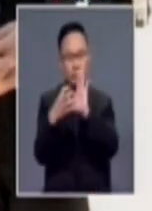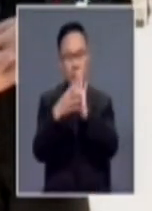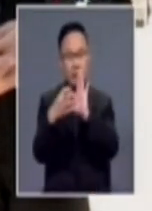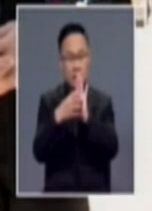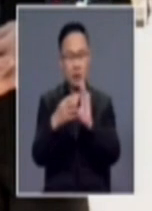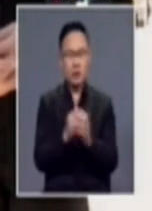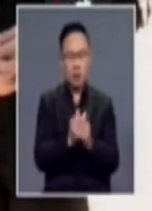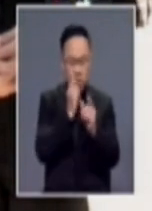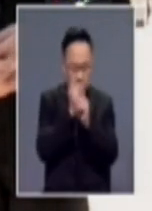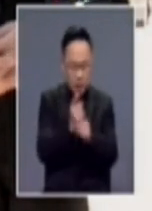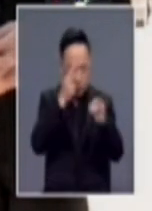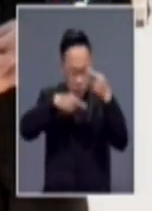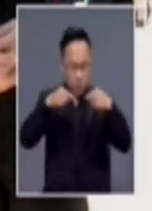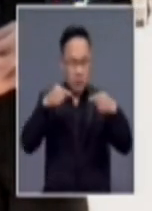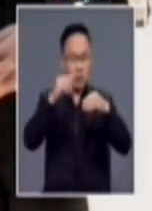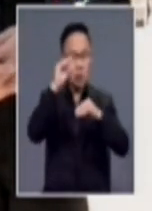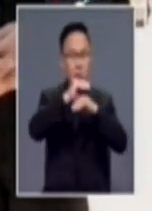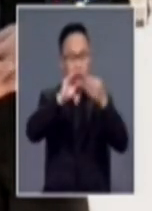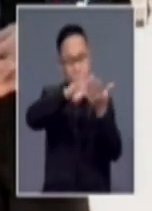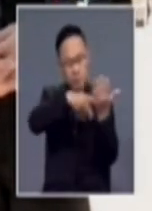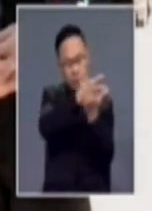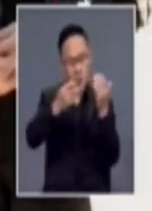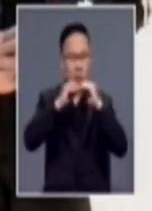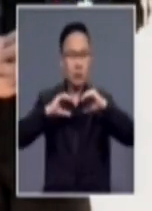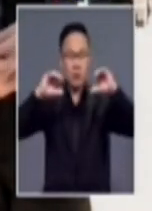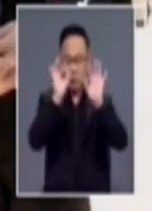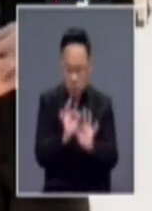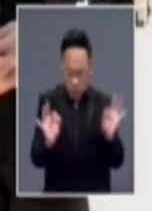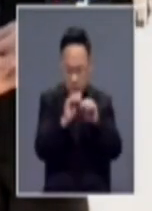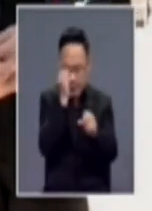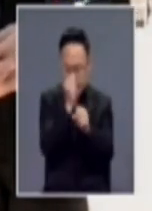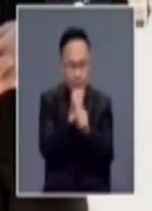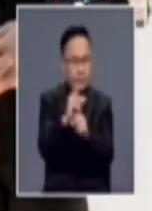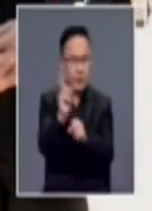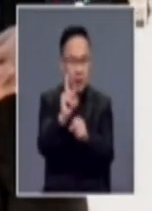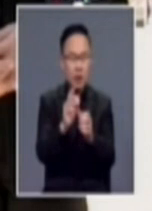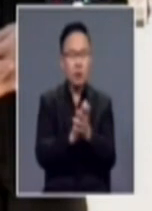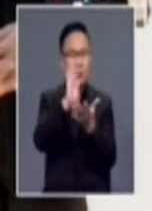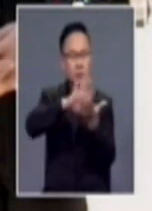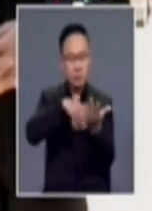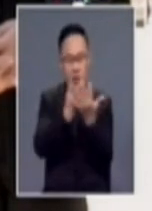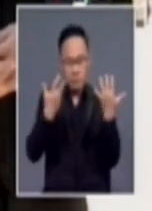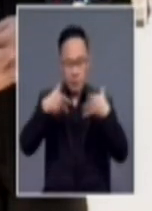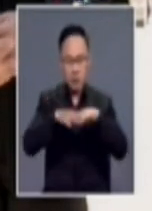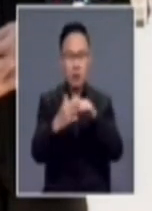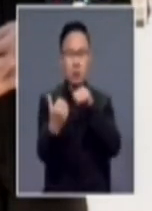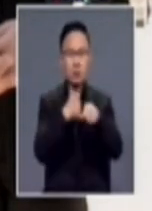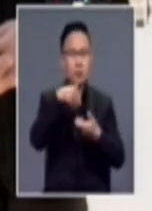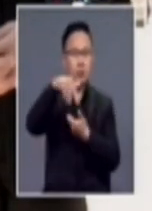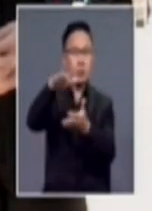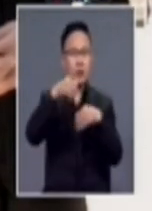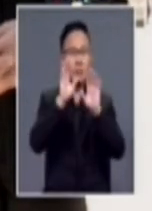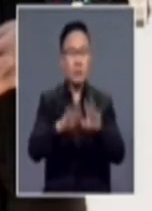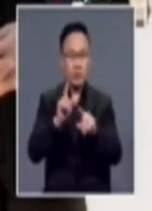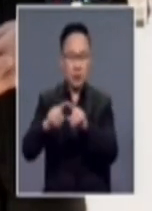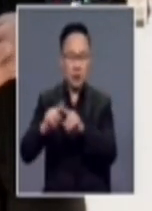ตามความคืบหน้าในการขับเคลื่อนนโยบายสำคัญต่างๆของรัฐบาลรวมไปถึงแผนบูรณาการ local economy ค่ะและจะยังใช้โอกาสนี้